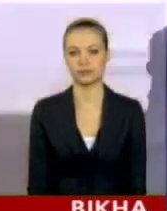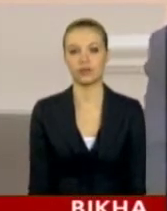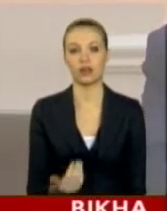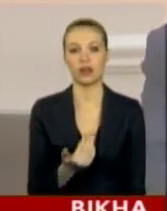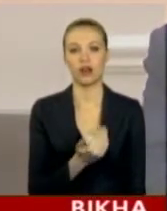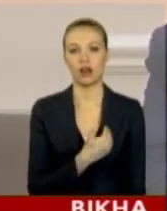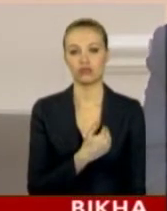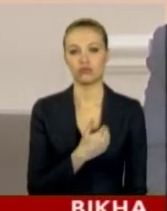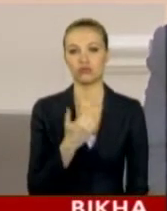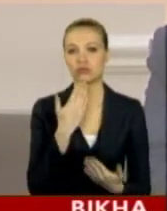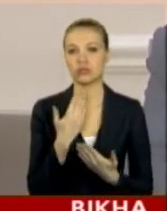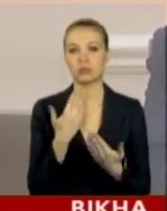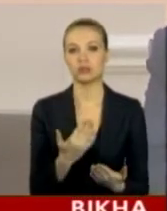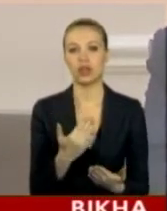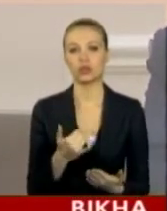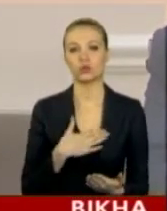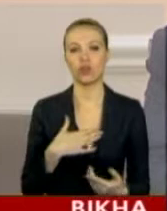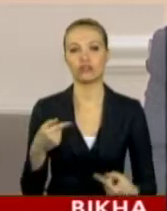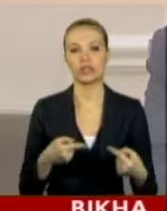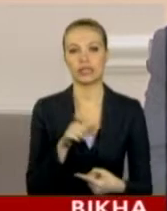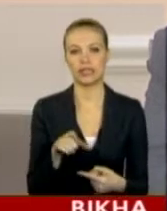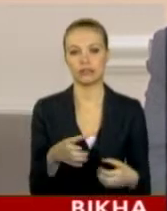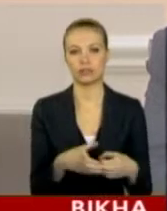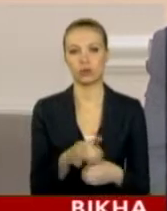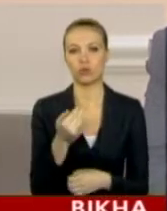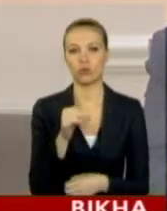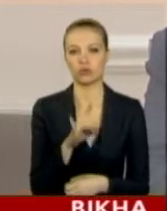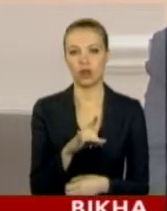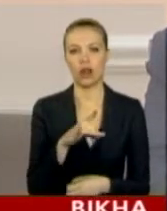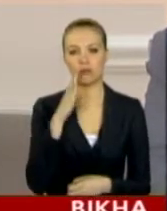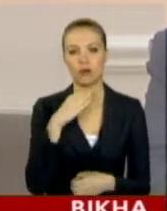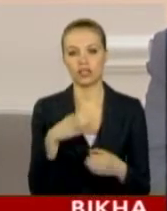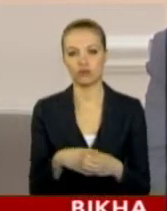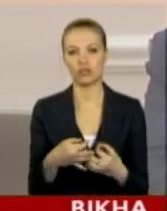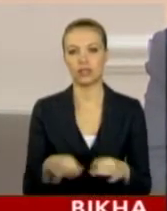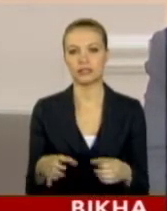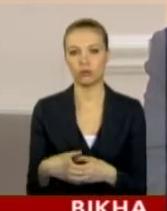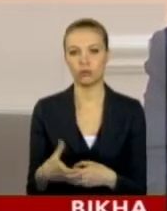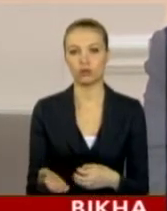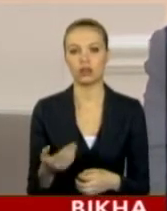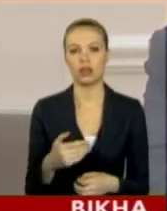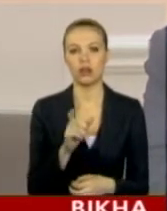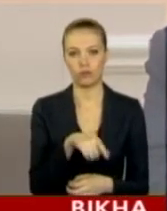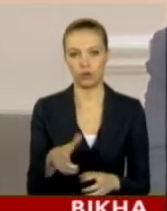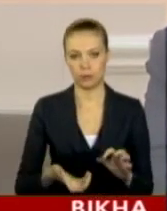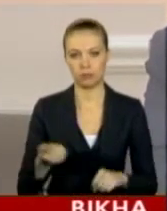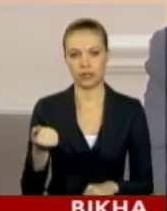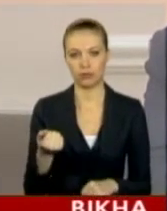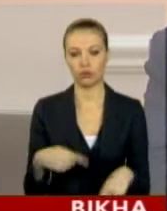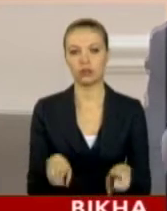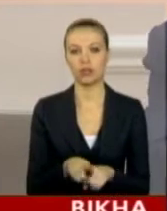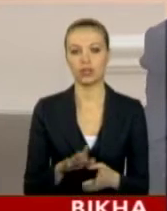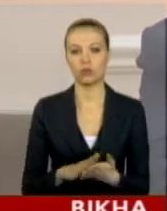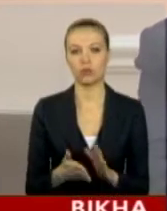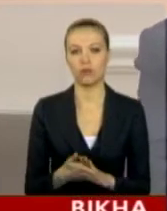Хочу спитати наших критиків з фракції «Удар», «Батьківщина», «Свобода». Вони підтримують такі